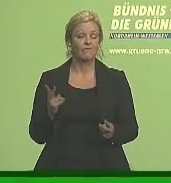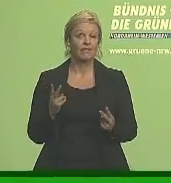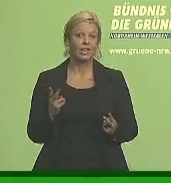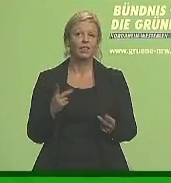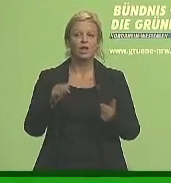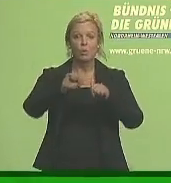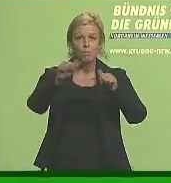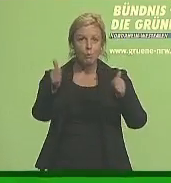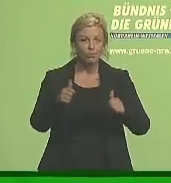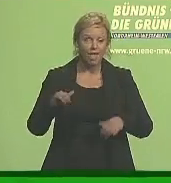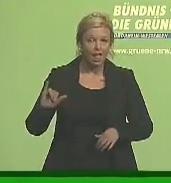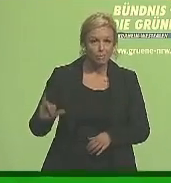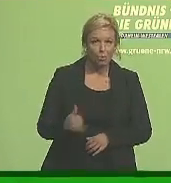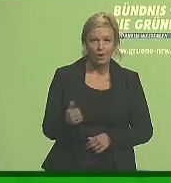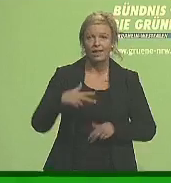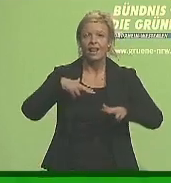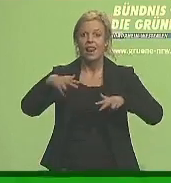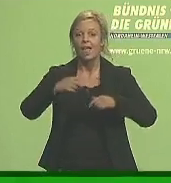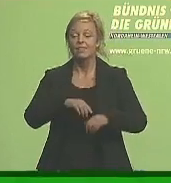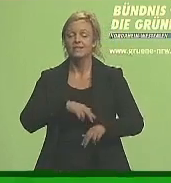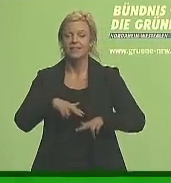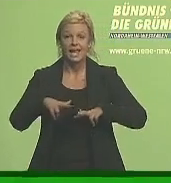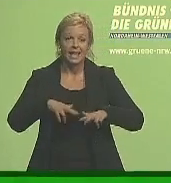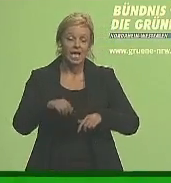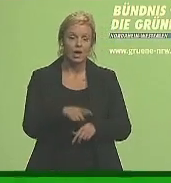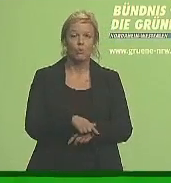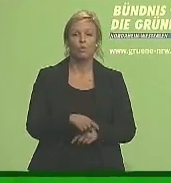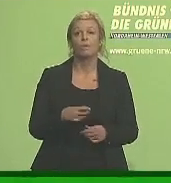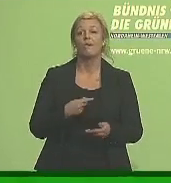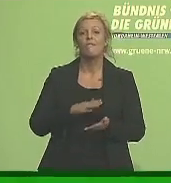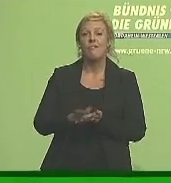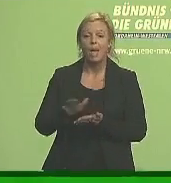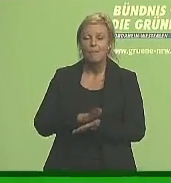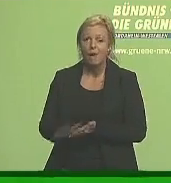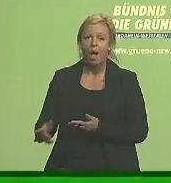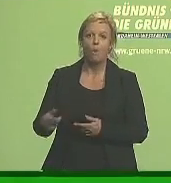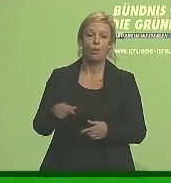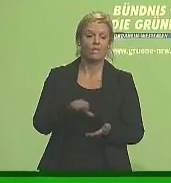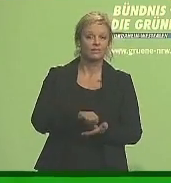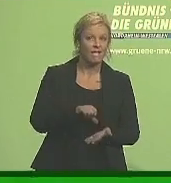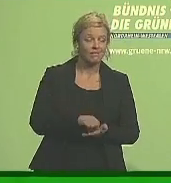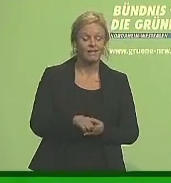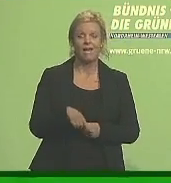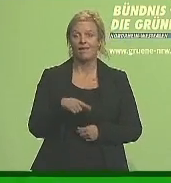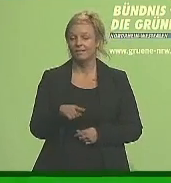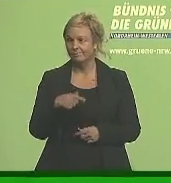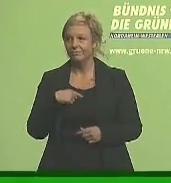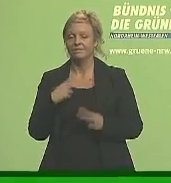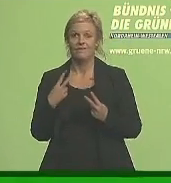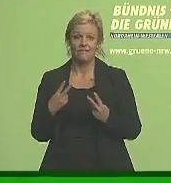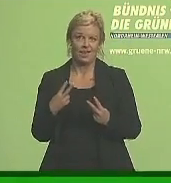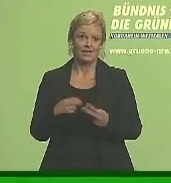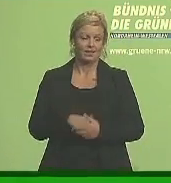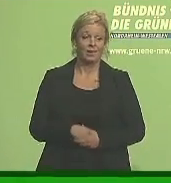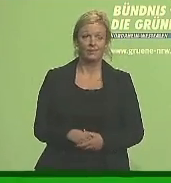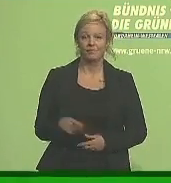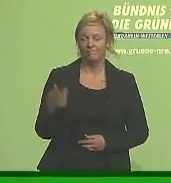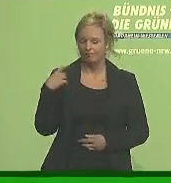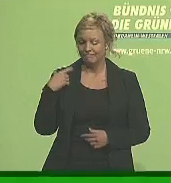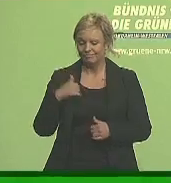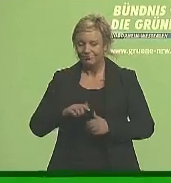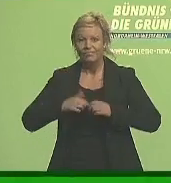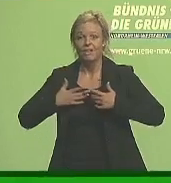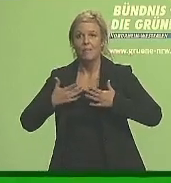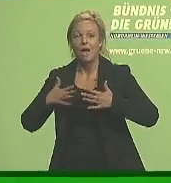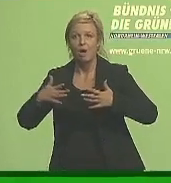die Verbraucherzentrale und die Caritas angestoßen haben, hier vom Prototyp zur Serienreife weiterentwickelt werden.